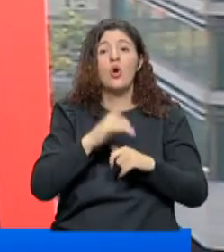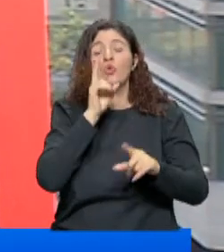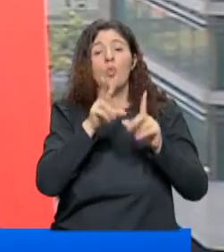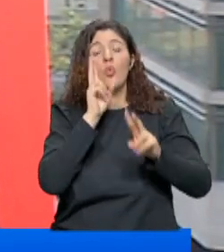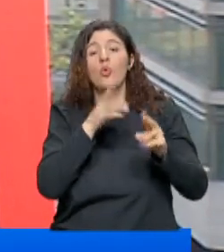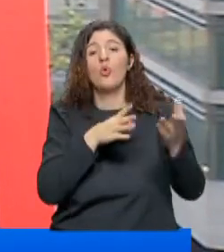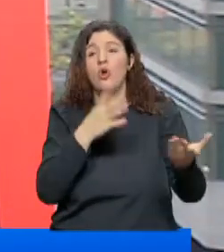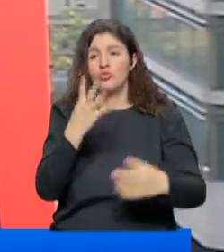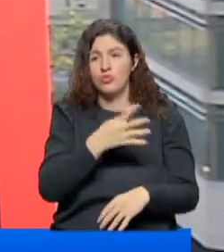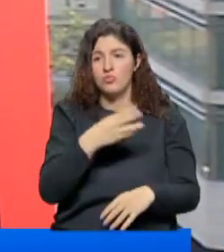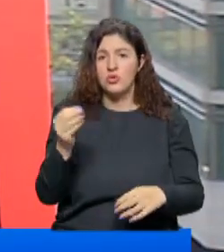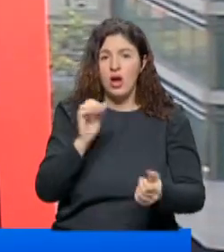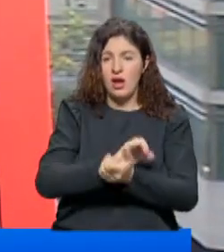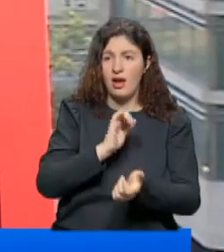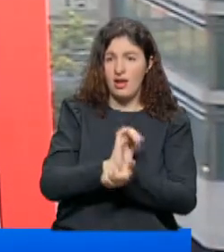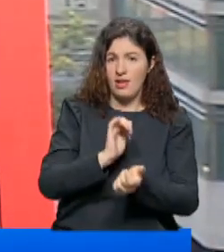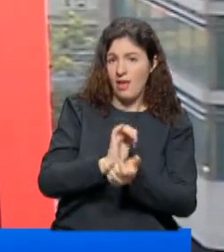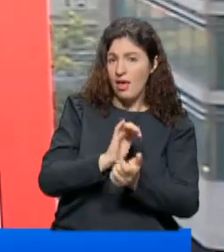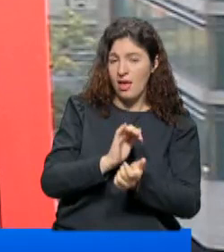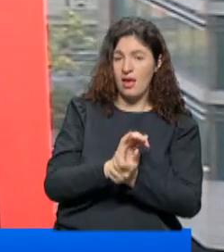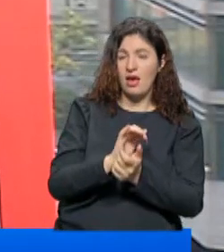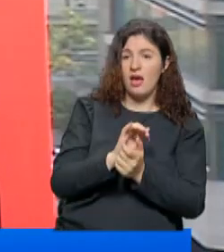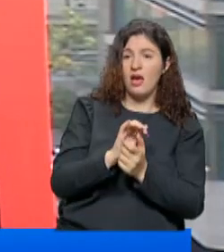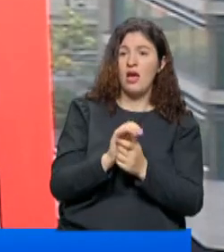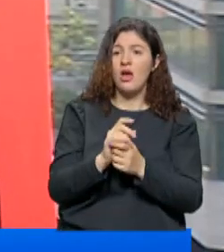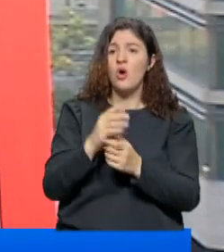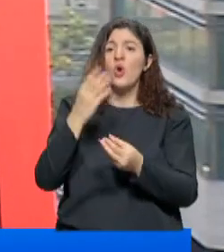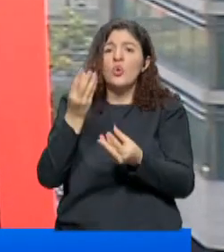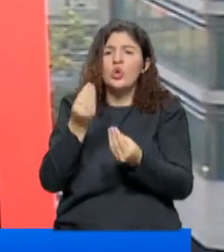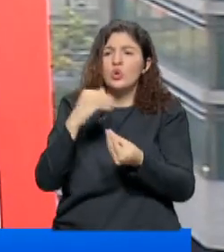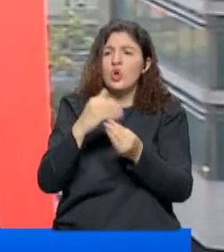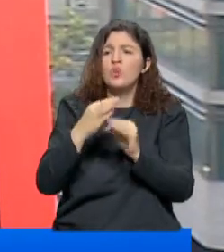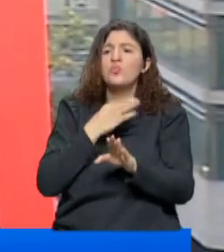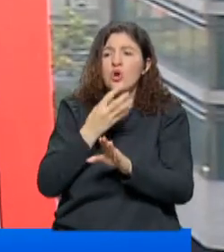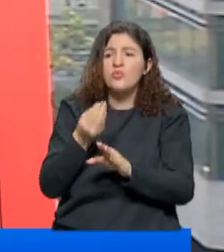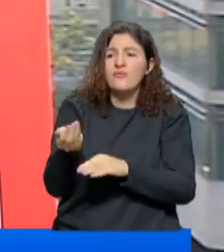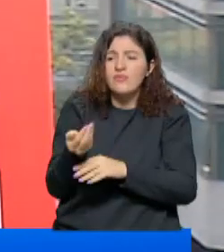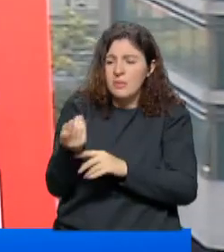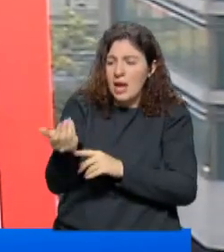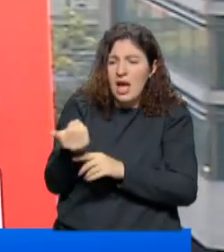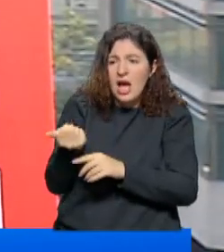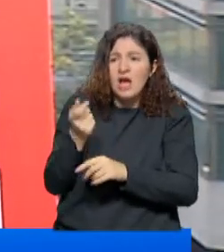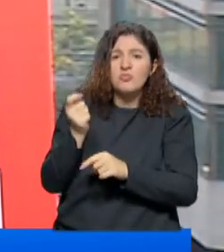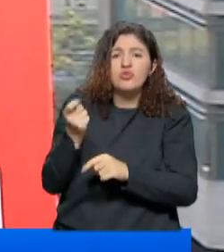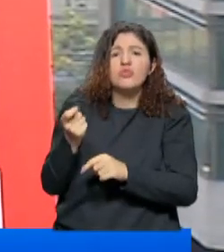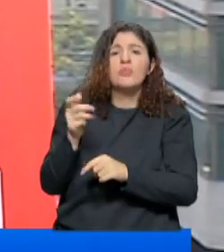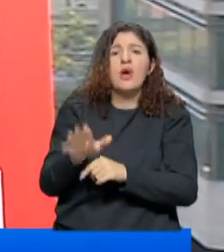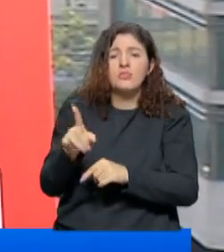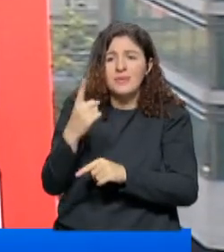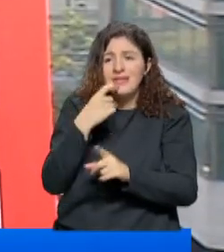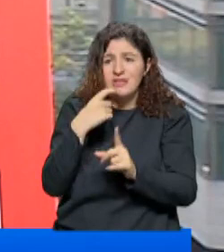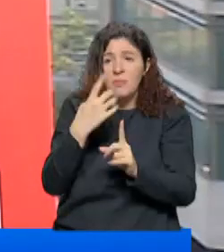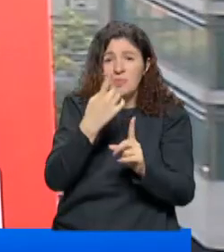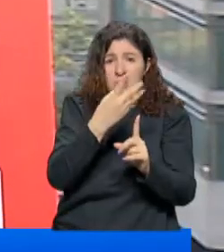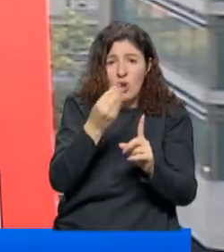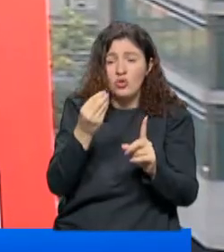görülür? 4 milyon aile kuru soğana muhtaç olmuş, sadakaya muhtaç olmuş 20 yılda. 1